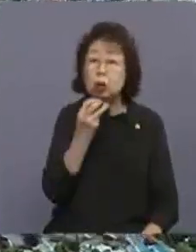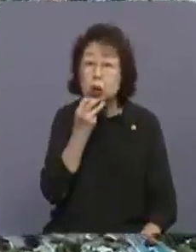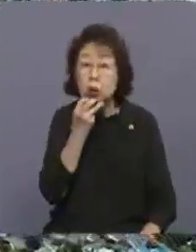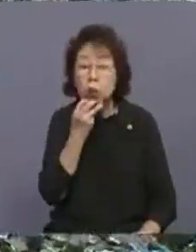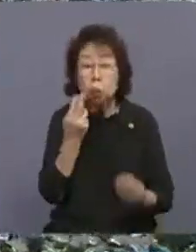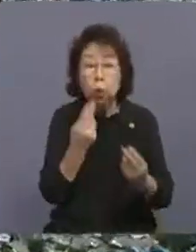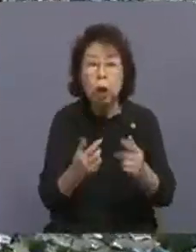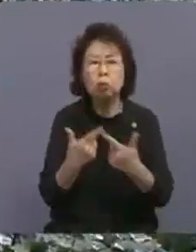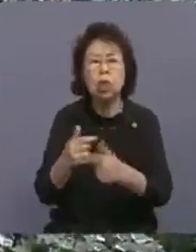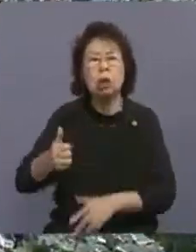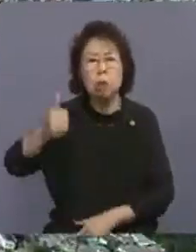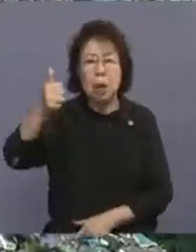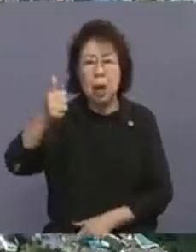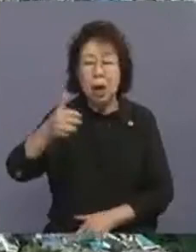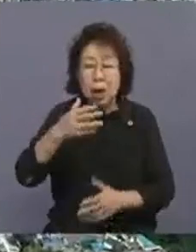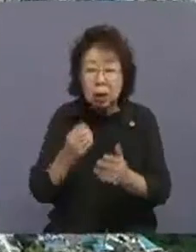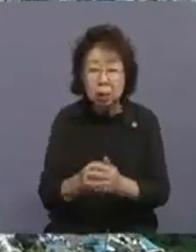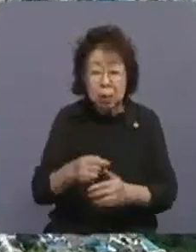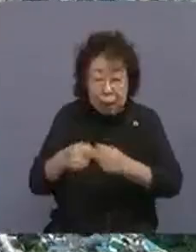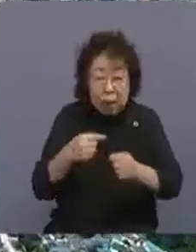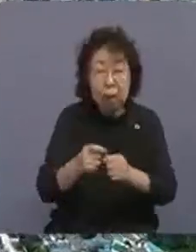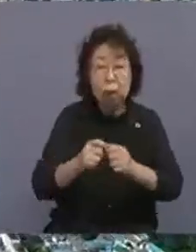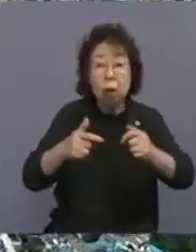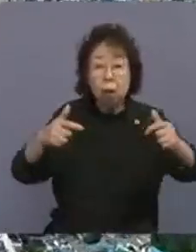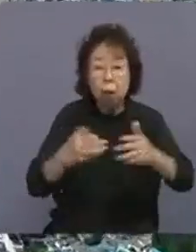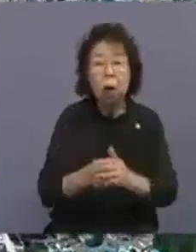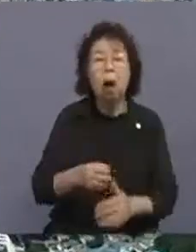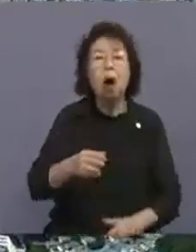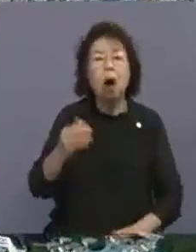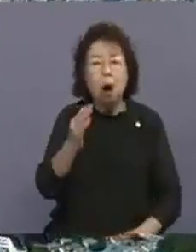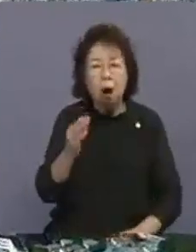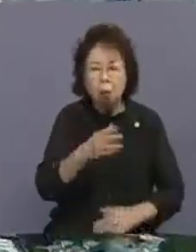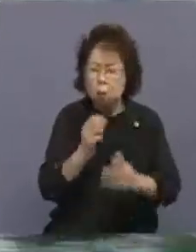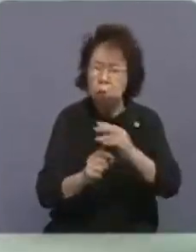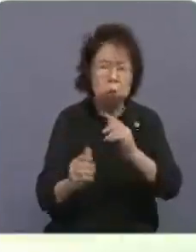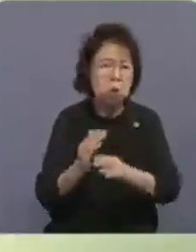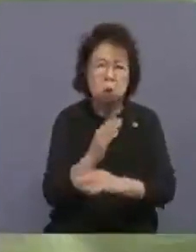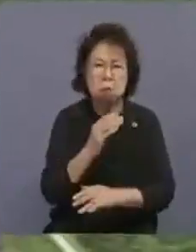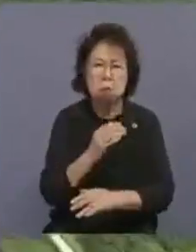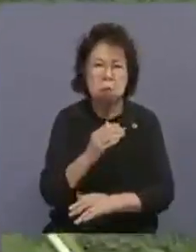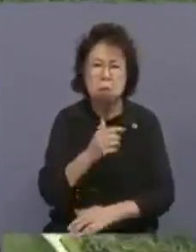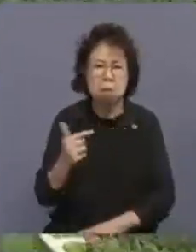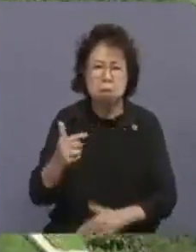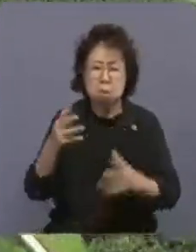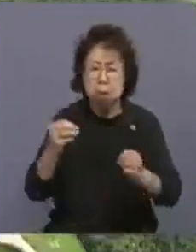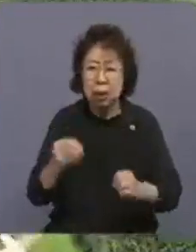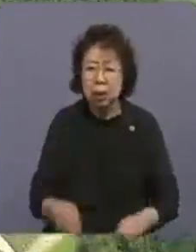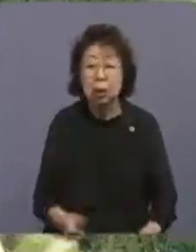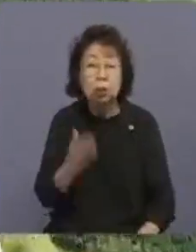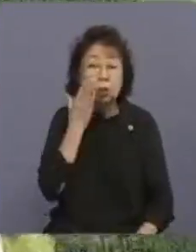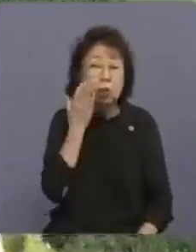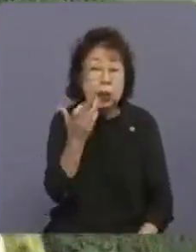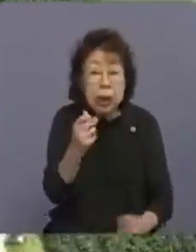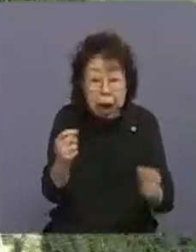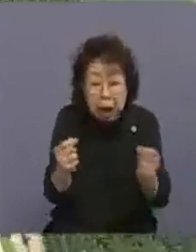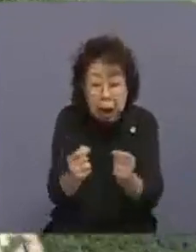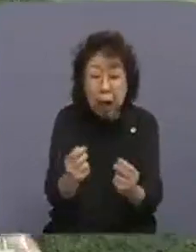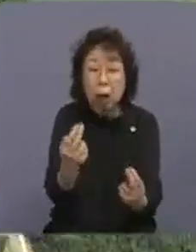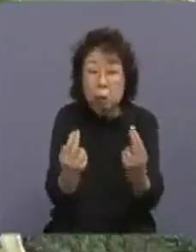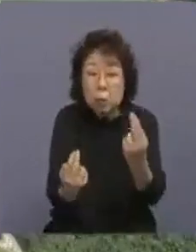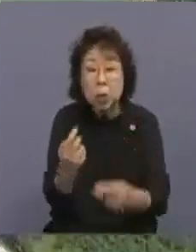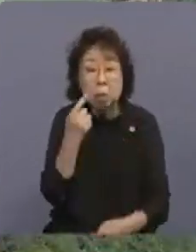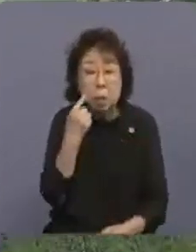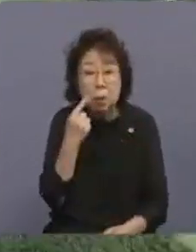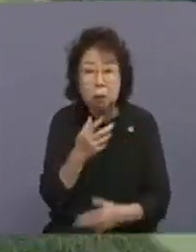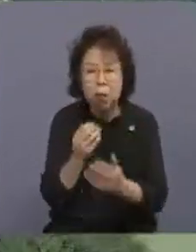많아졌고 연간 발생 건수도 6건 안팎으로 벌어졌습니다. 인근 울산과의 범죄 발생